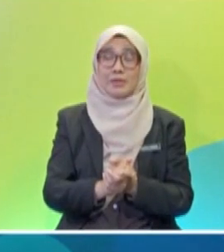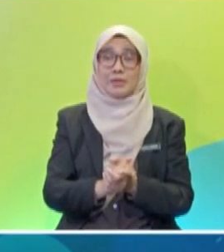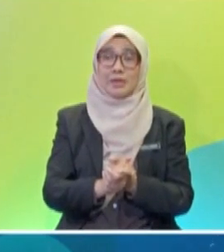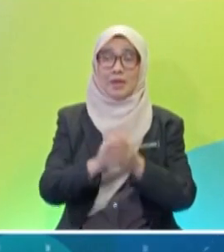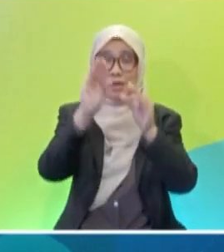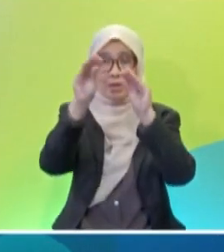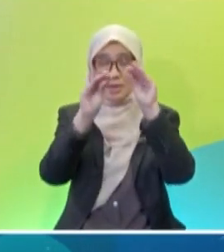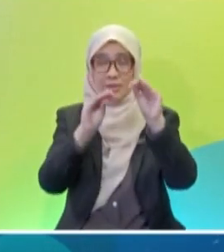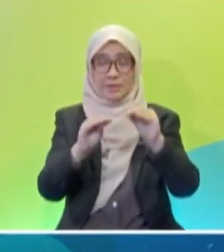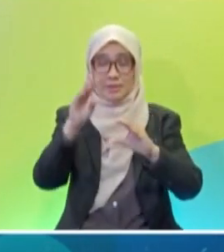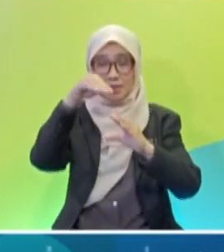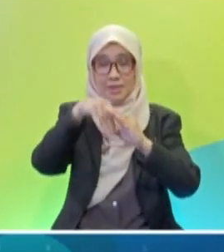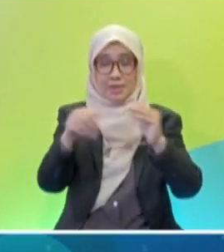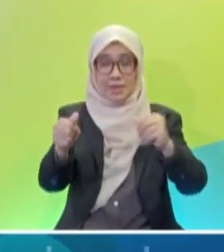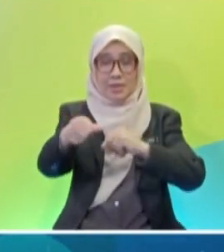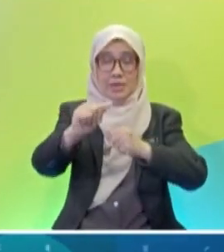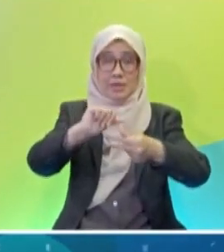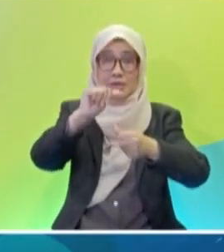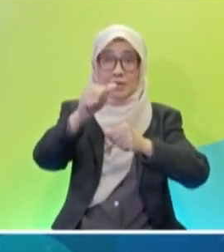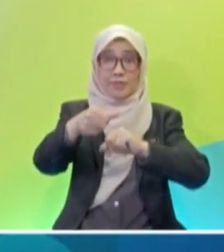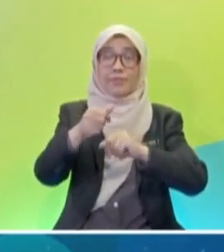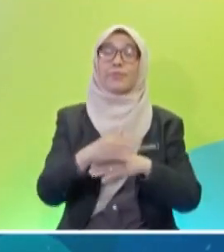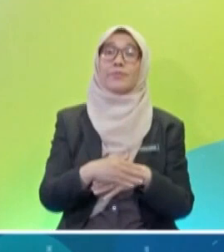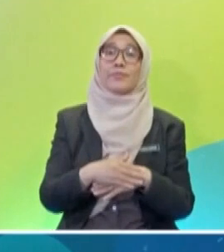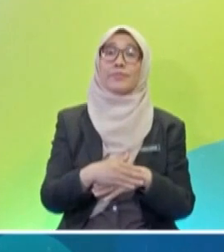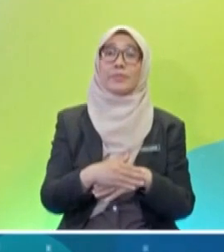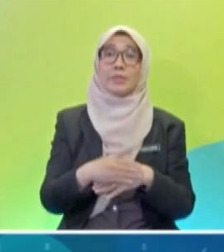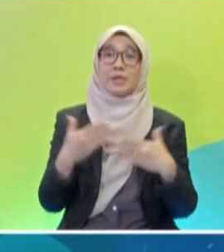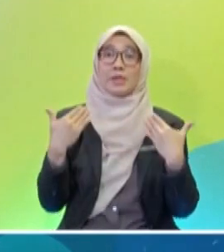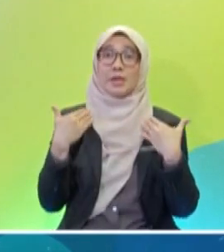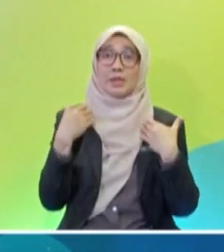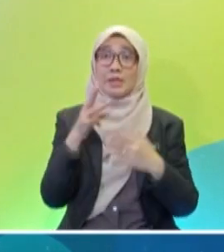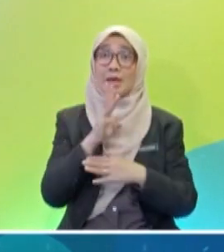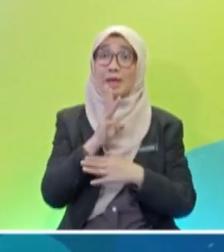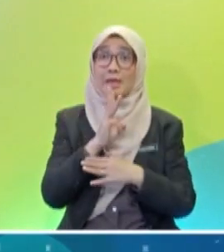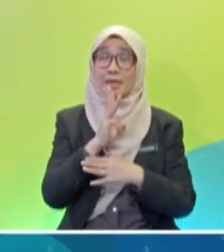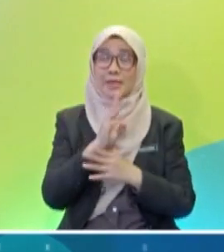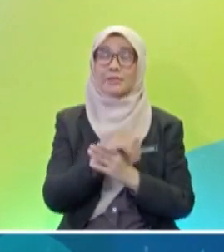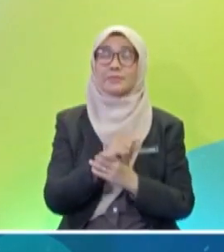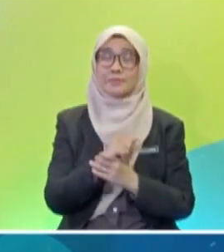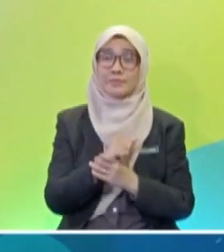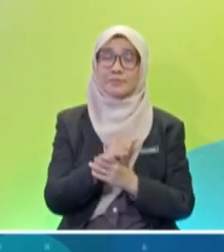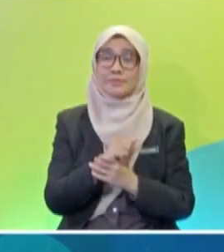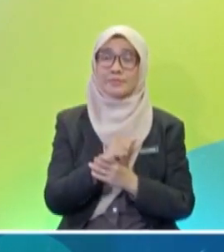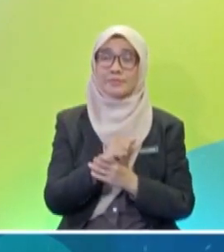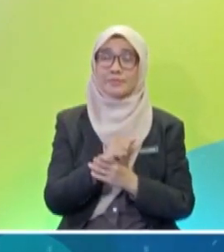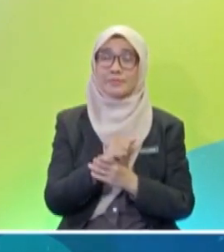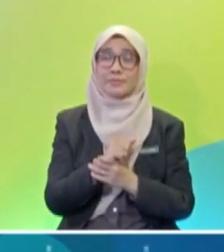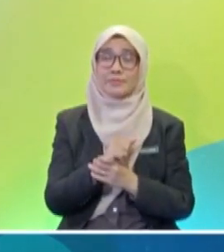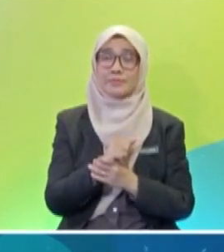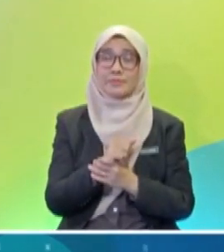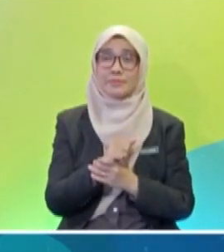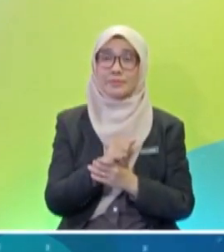dalam akuarium oke yang ketiga kita akan gunakan air mineral untuk diisi dalam bala nanti oke